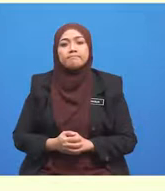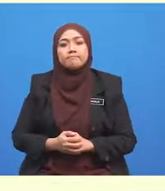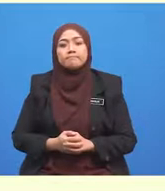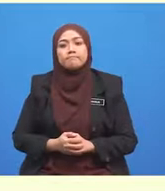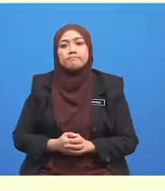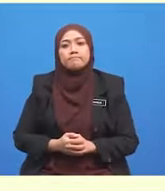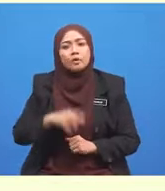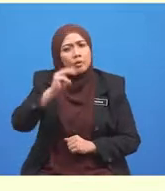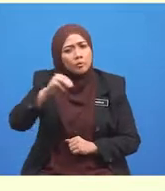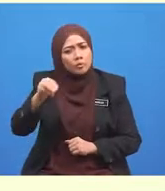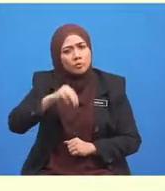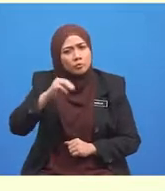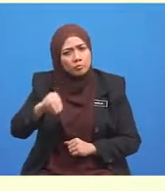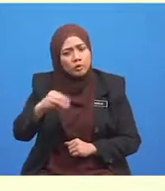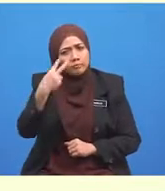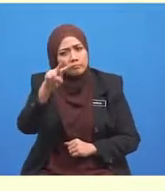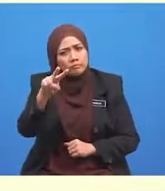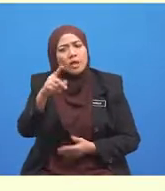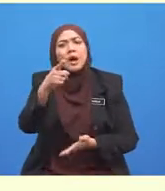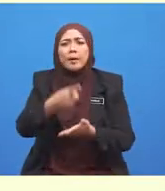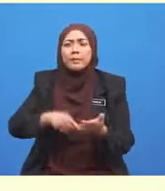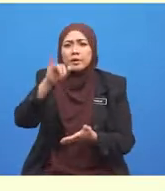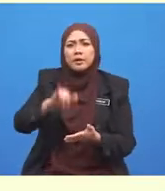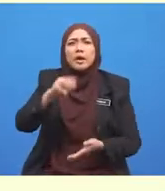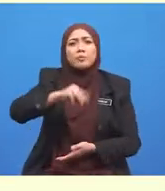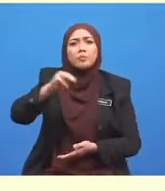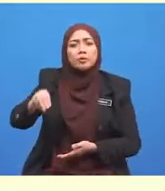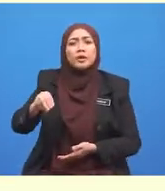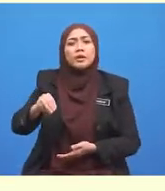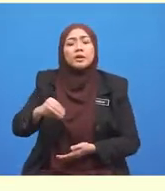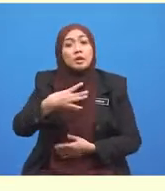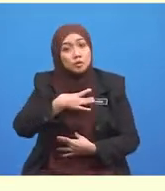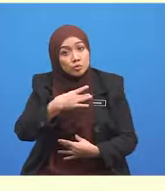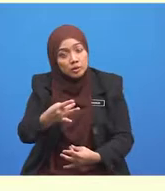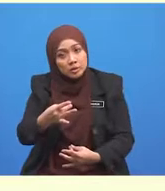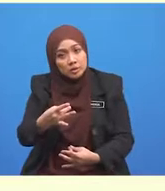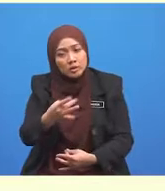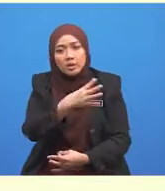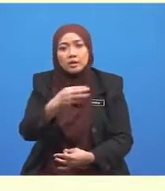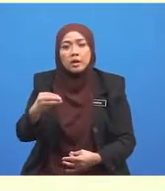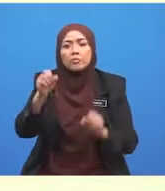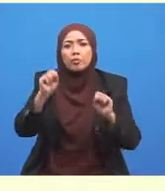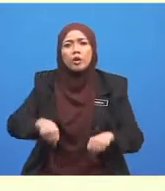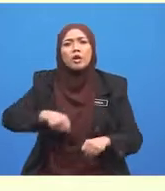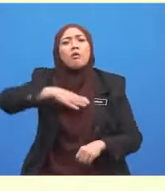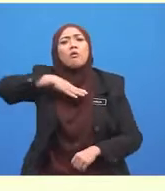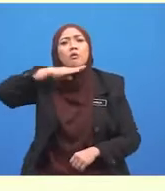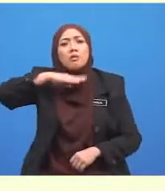Pada pendapat murid-murid, apakah menu yang disukai dan